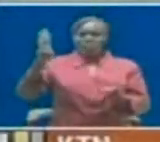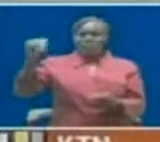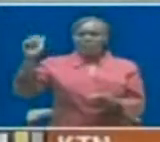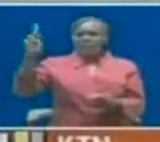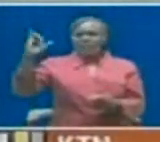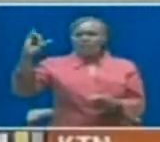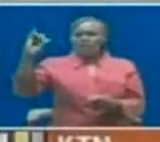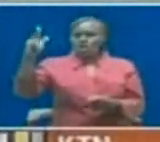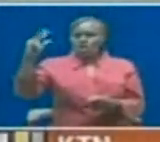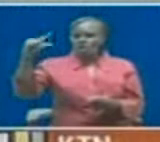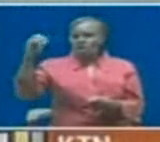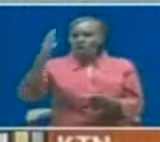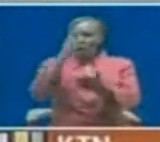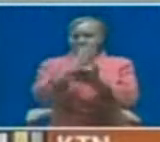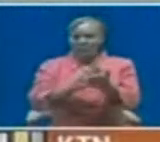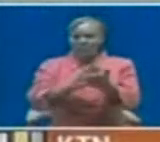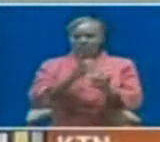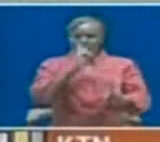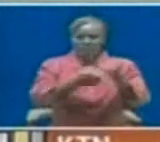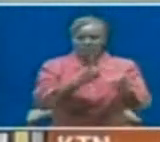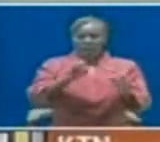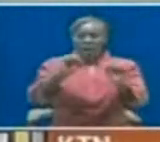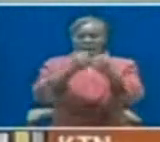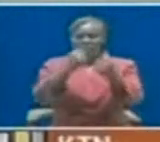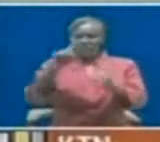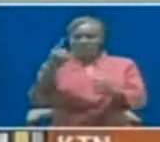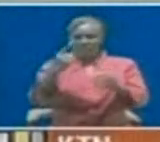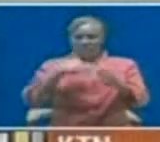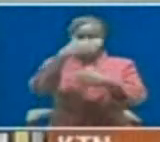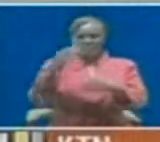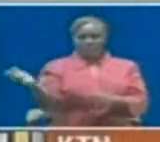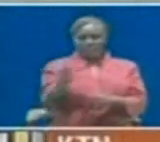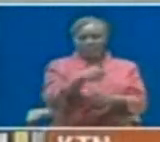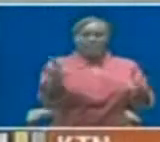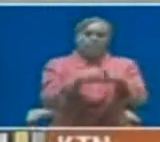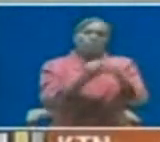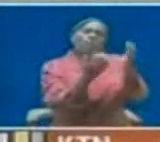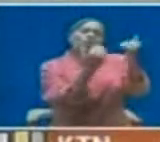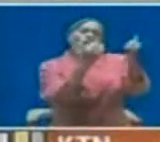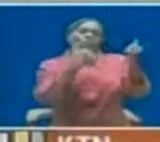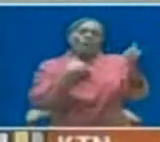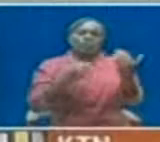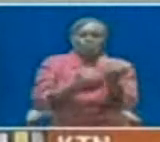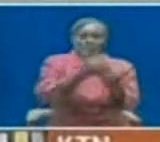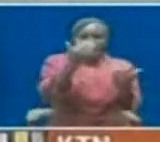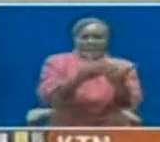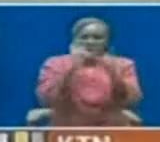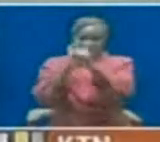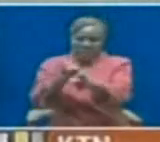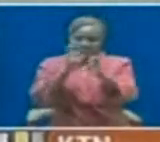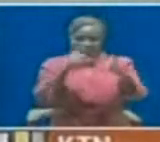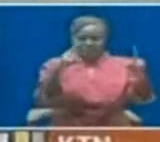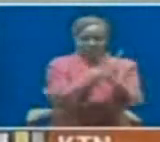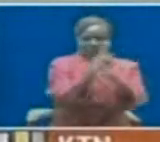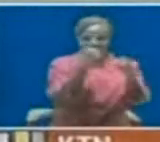Marathon. Mbio hizo zitafanyika tarehe 1 mwezi ujao, huku waandalizi wakiwa na matumaini ya kukuza vipaji vya riadha katika kaunti